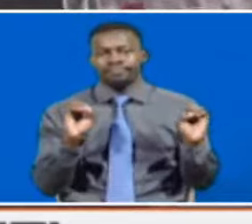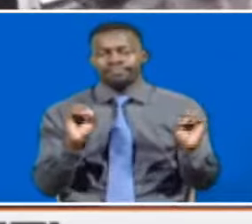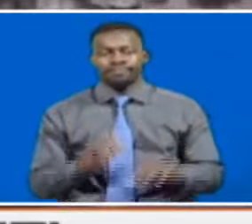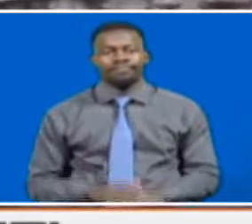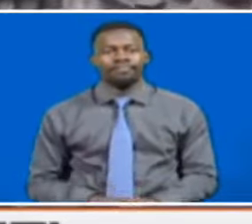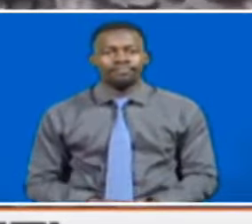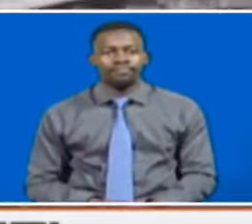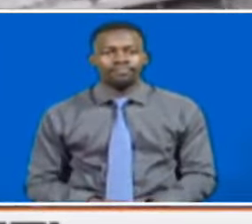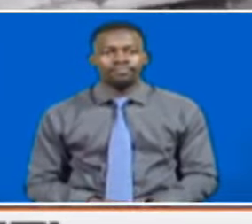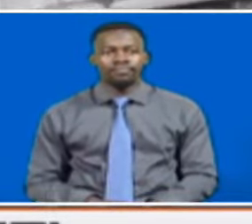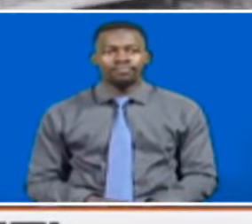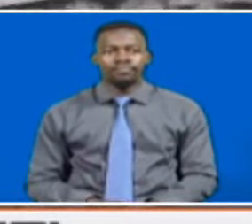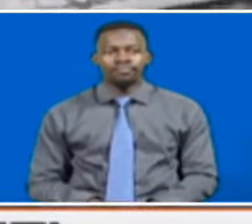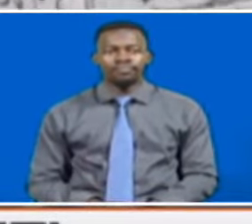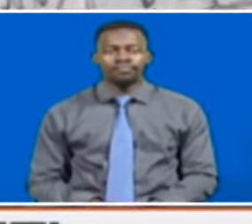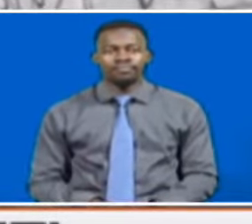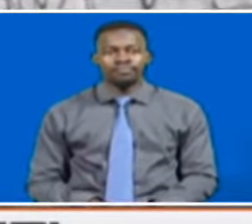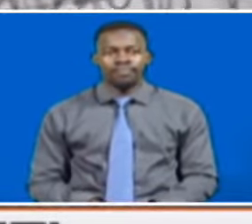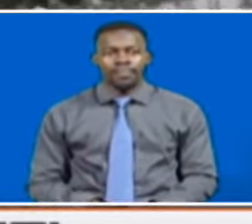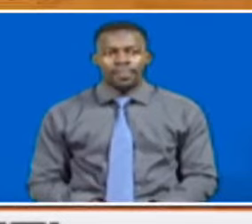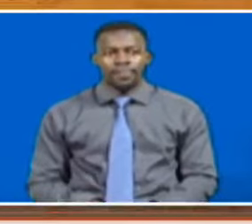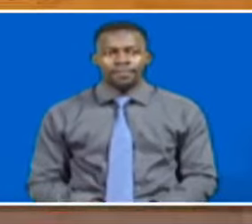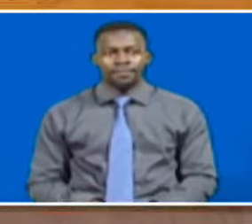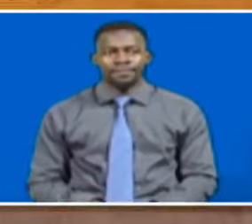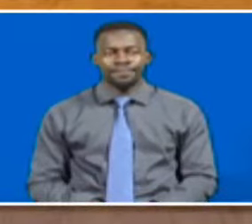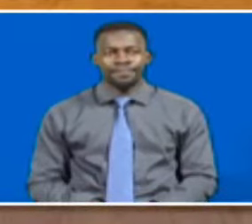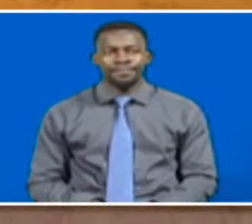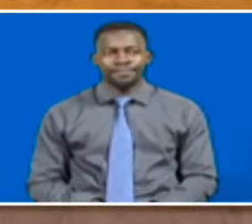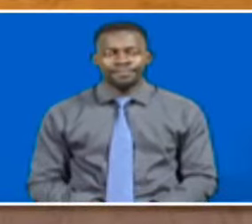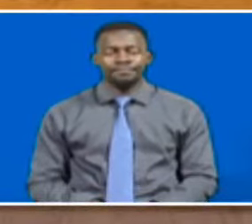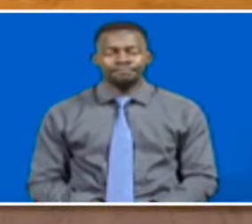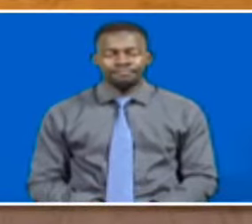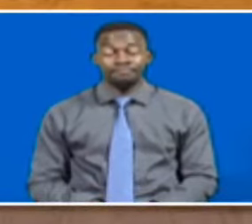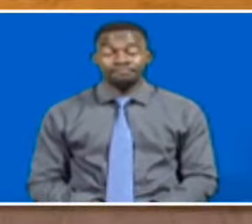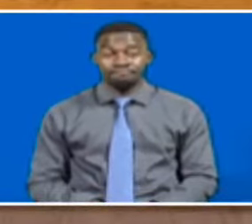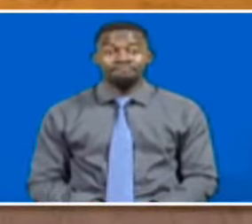KTN News, Nairobi. Macho yote Jumatano asubuhi.